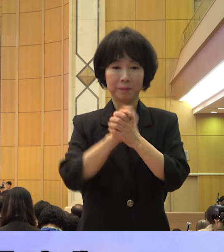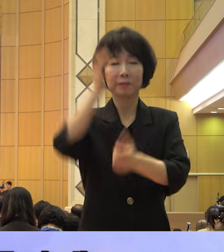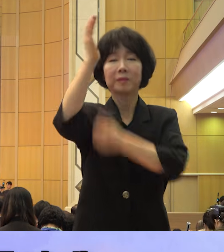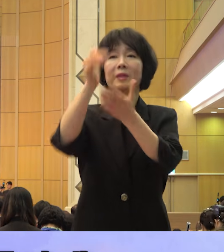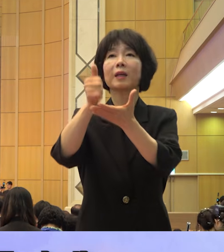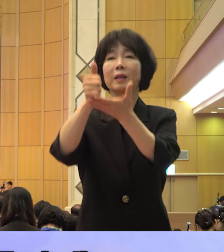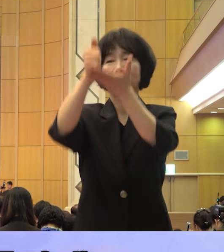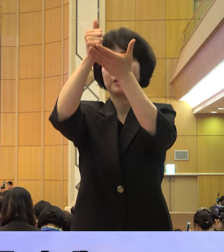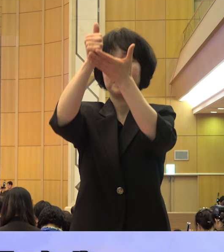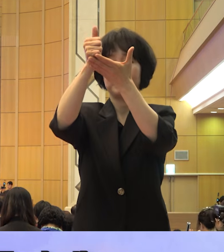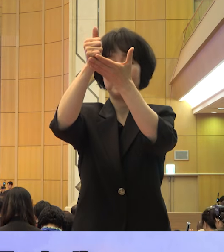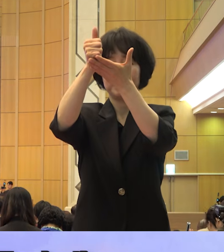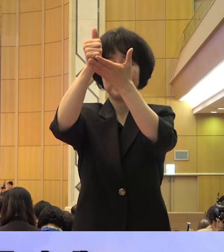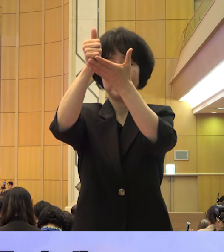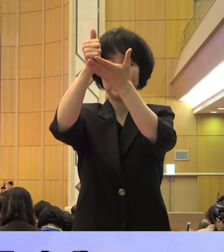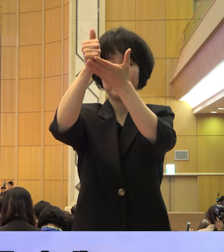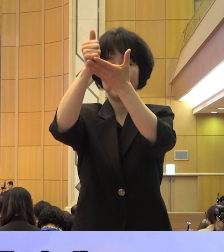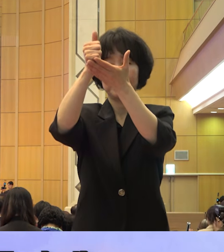하나님